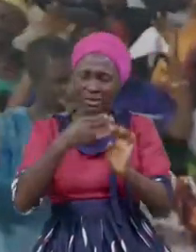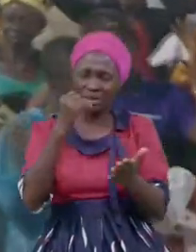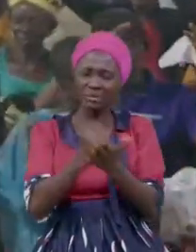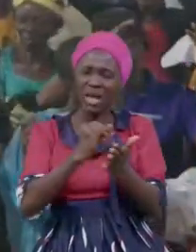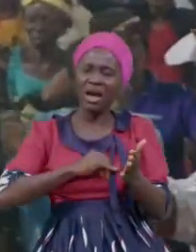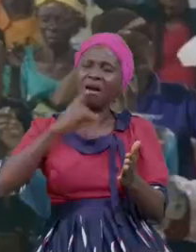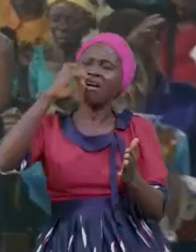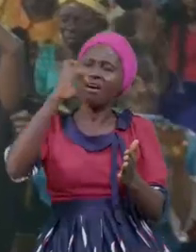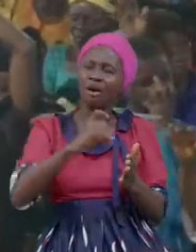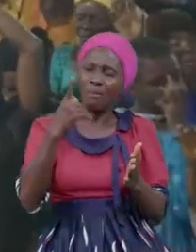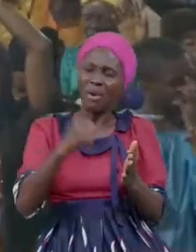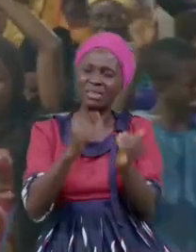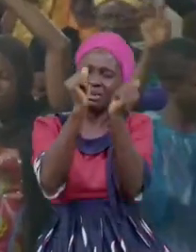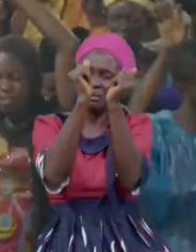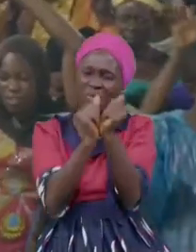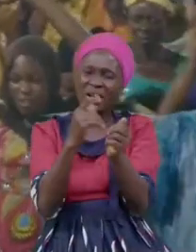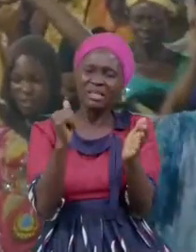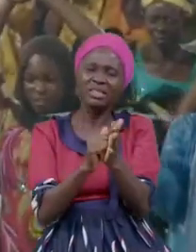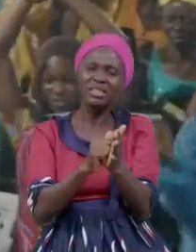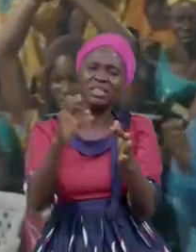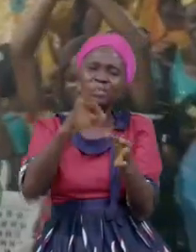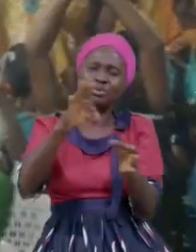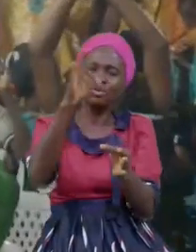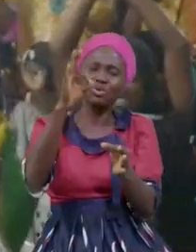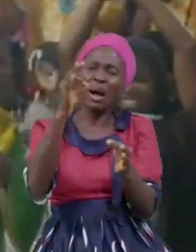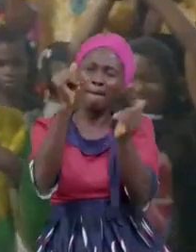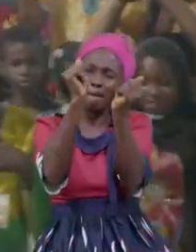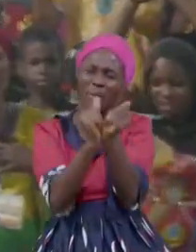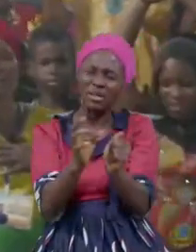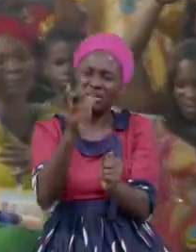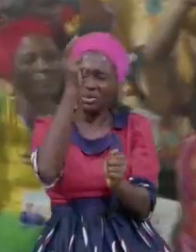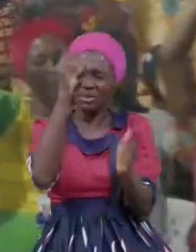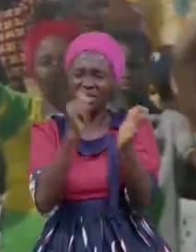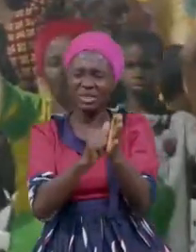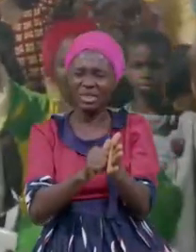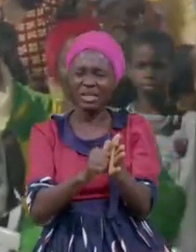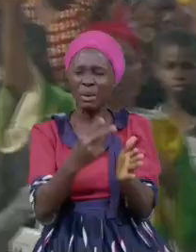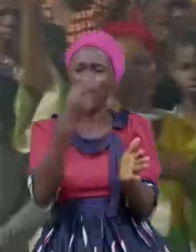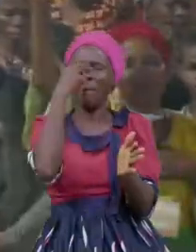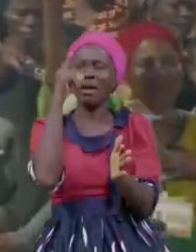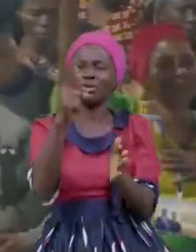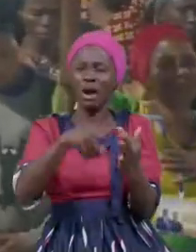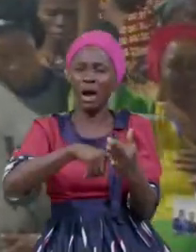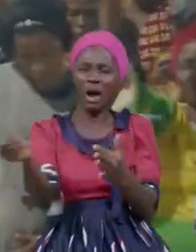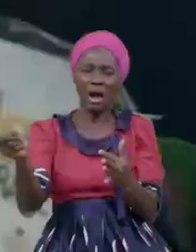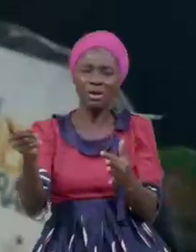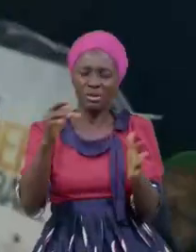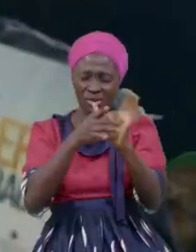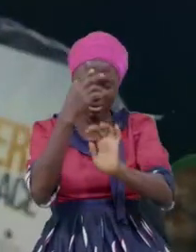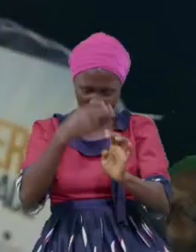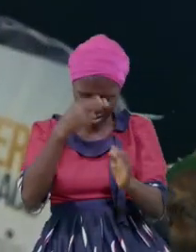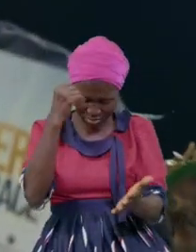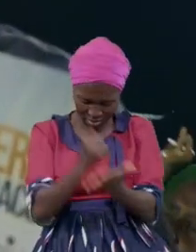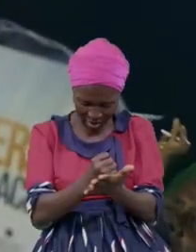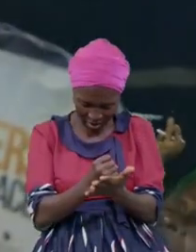je commande que les bandes invisibles du diable qui aveuglent tes yeux soient ôtées au nom